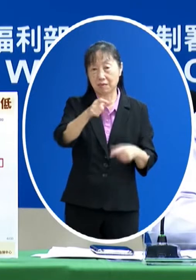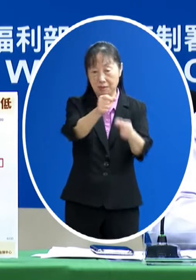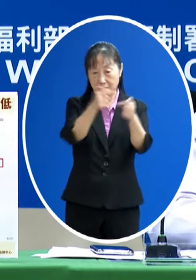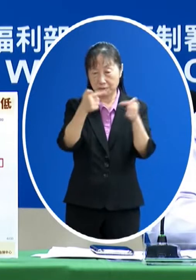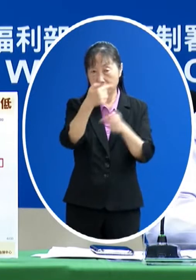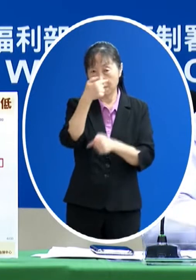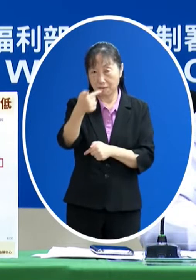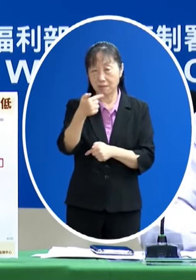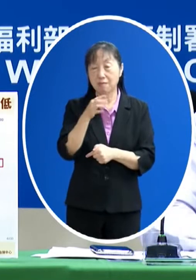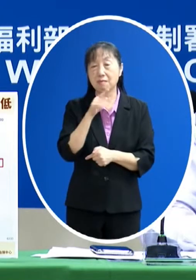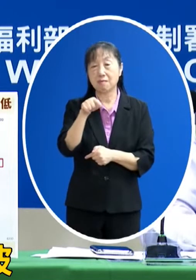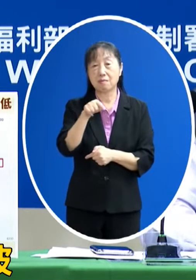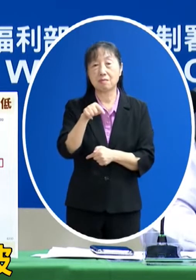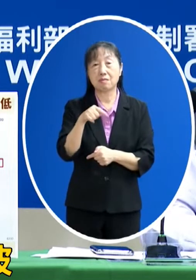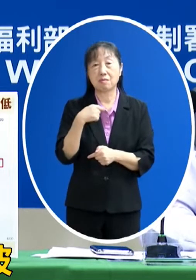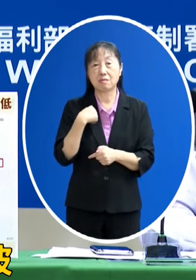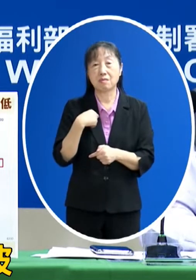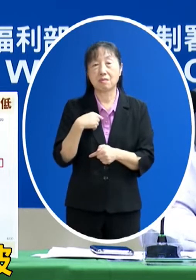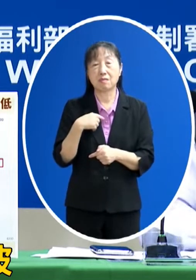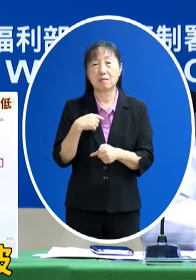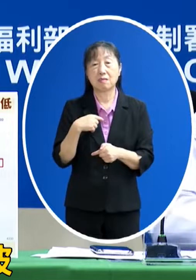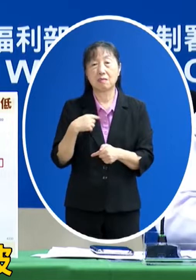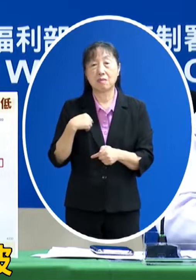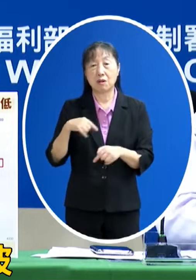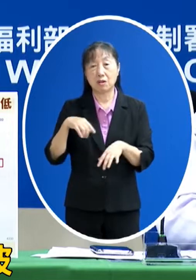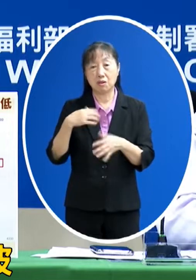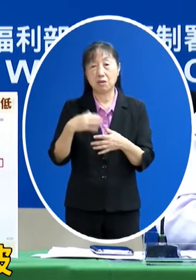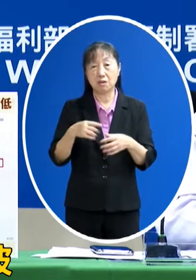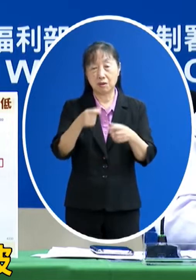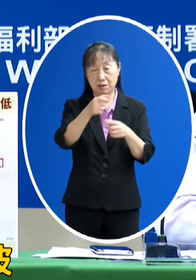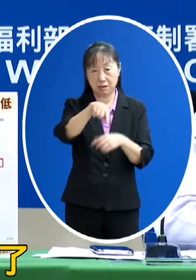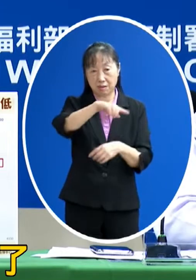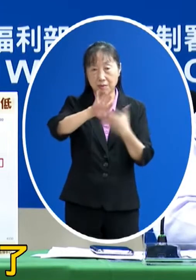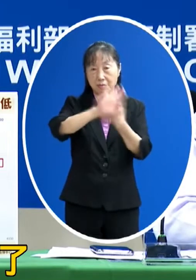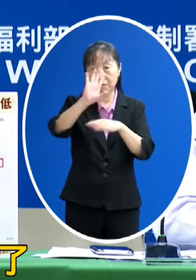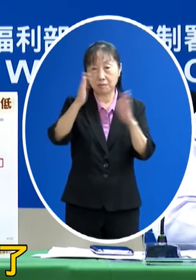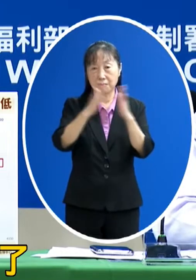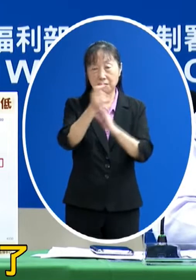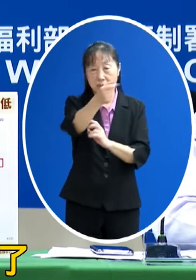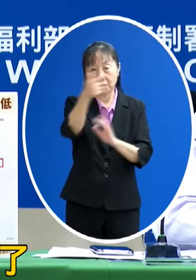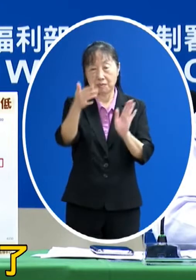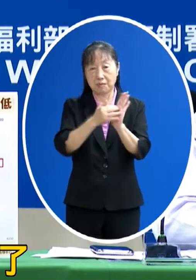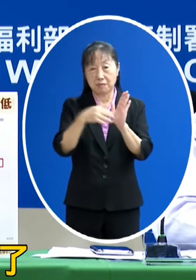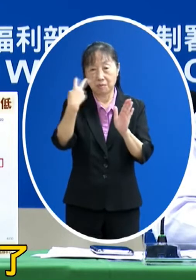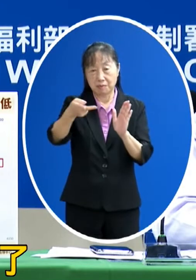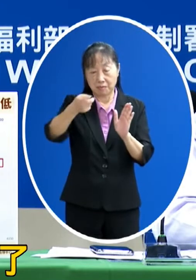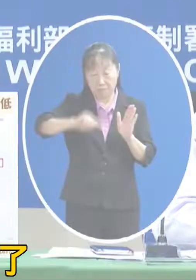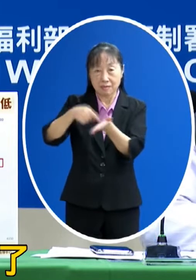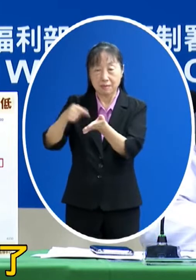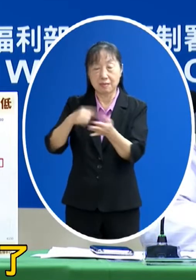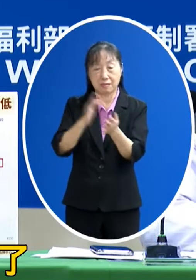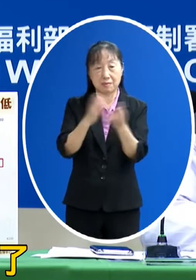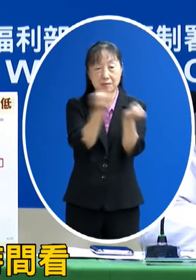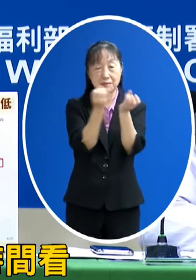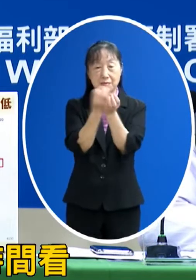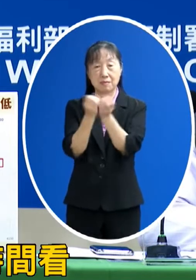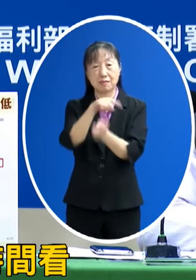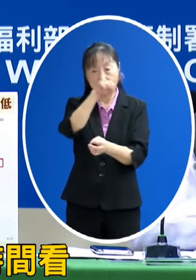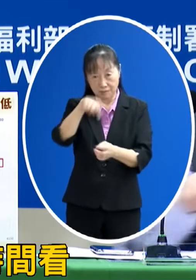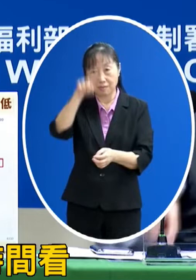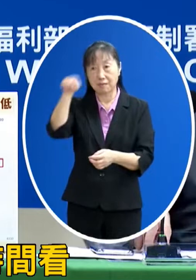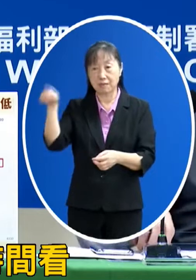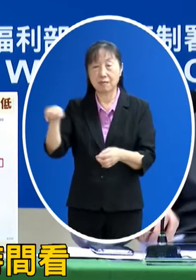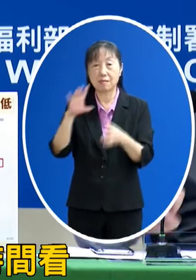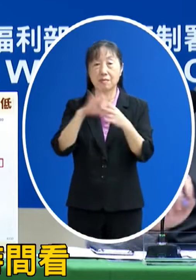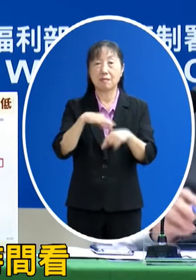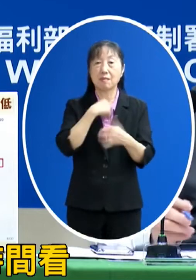这个流行哦，那我们其实才是在第二波。那光是日本，它现在已经要第八波了。那么每一个国家，如果